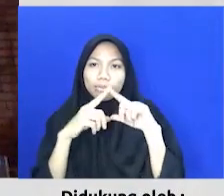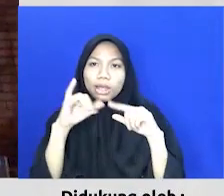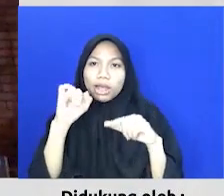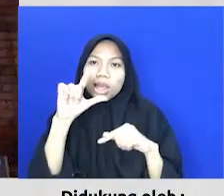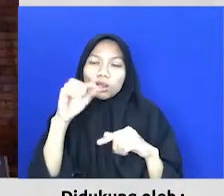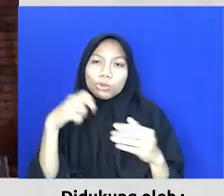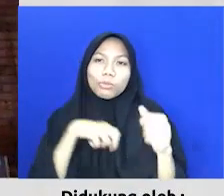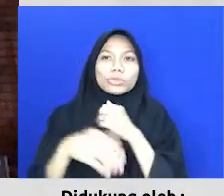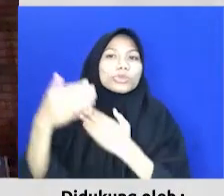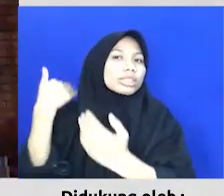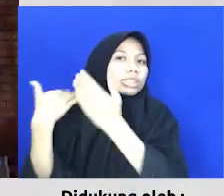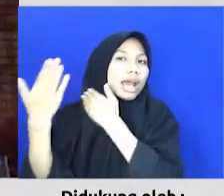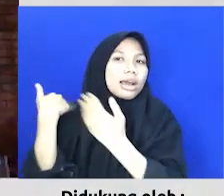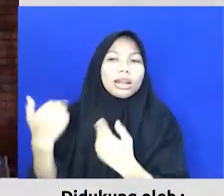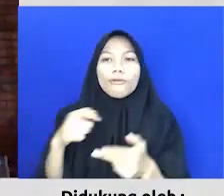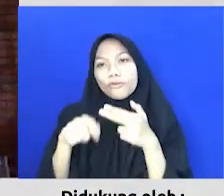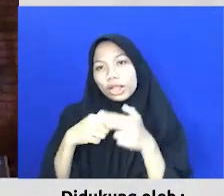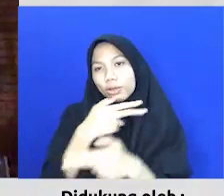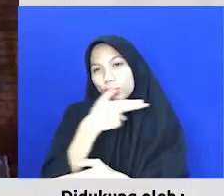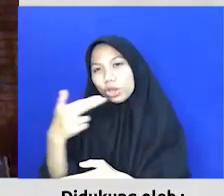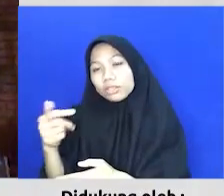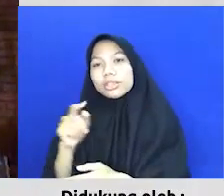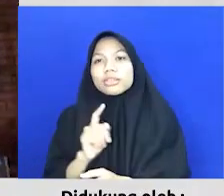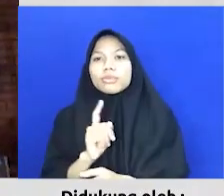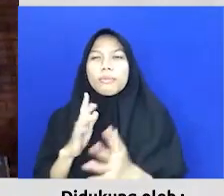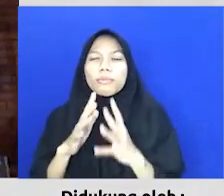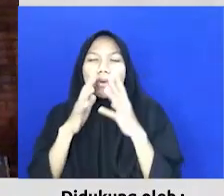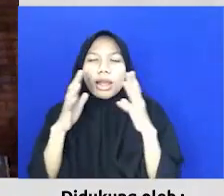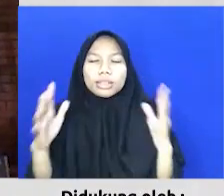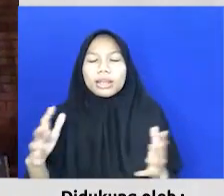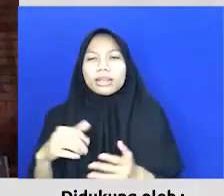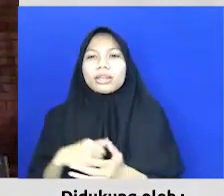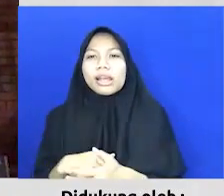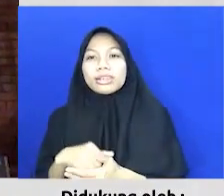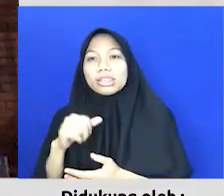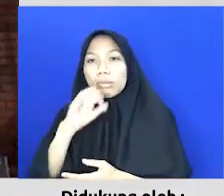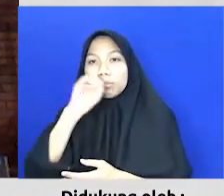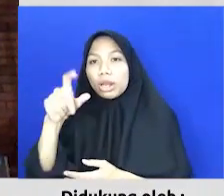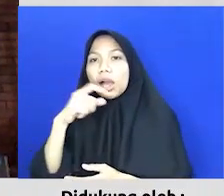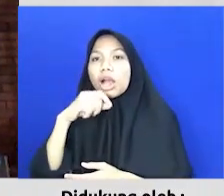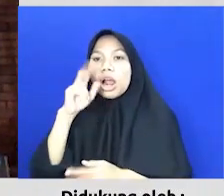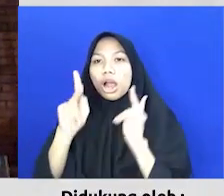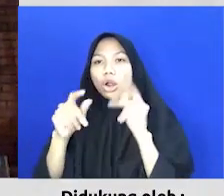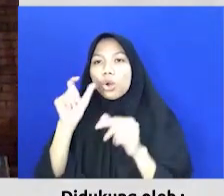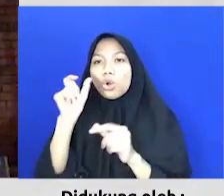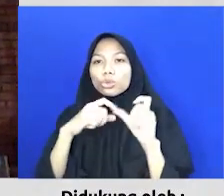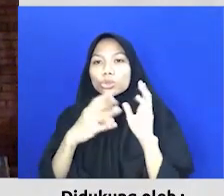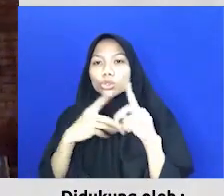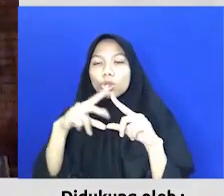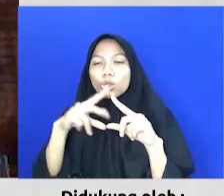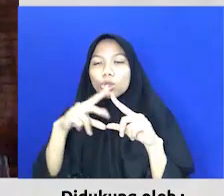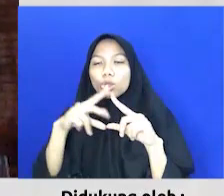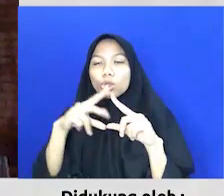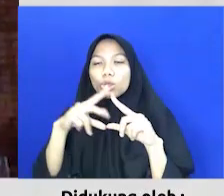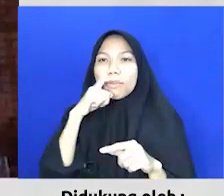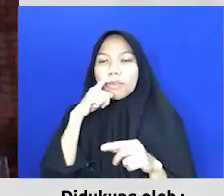Hari kelahiran dari Pak Usmar Ismail. Dia lahir di Bukit Tinggi. Dan perjalanan karirnya itu sebenarnya sangat